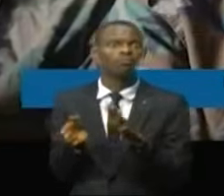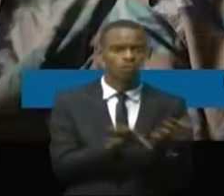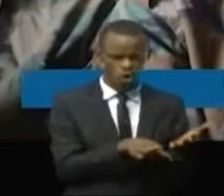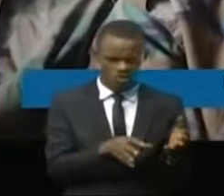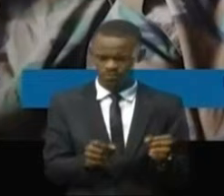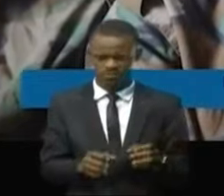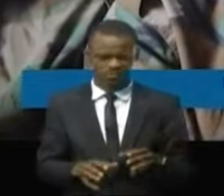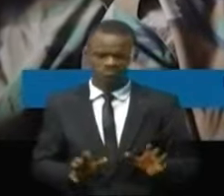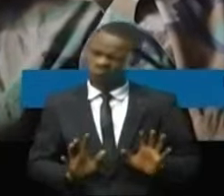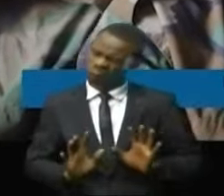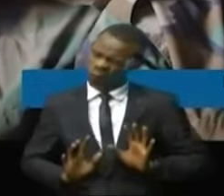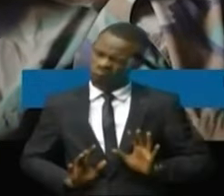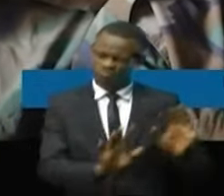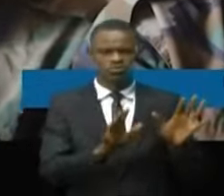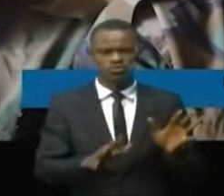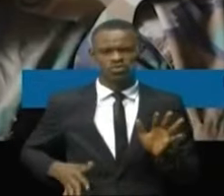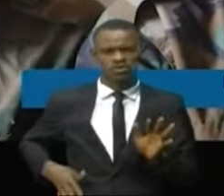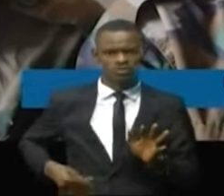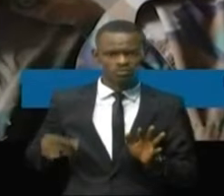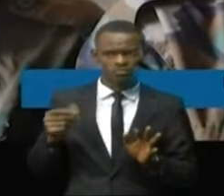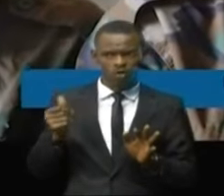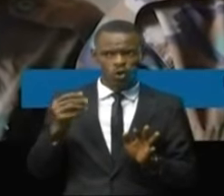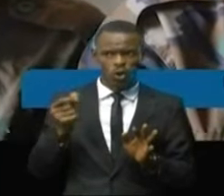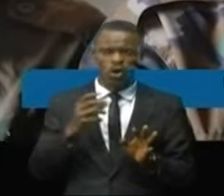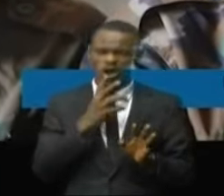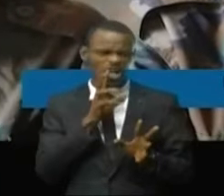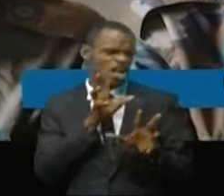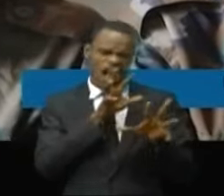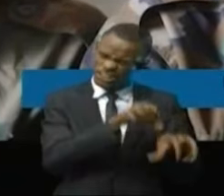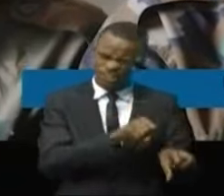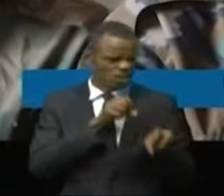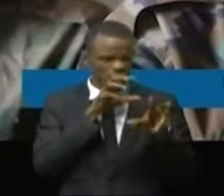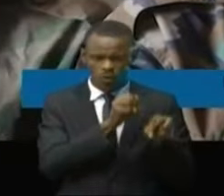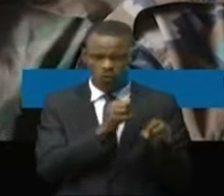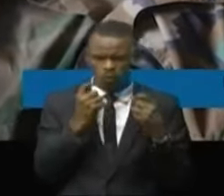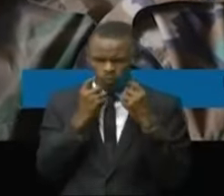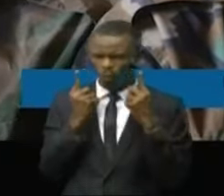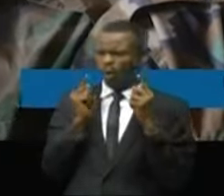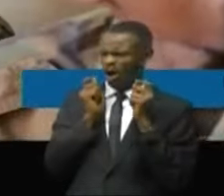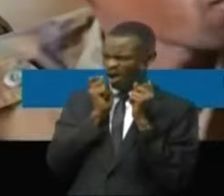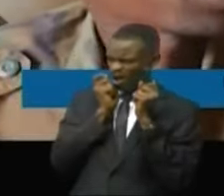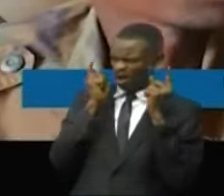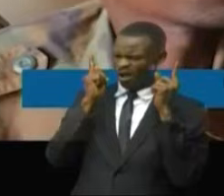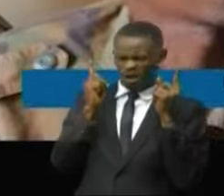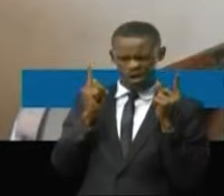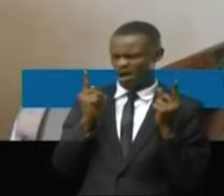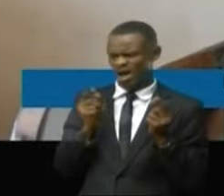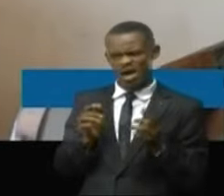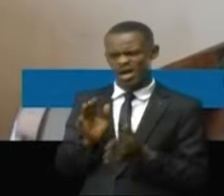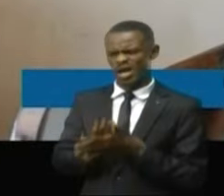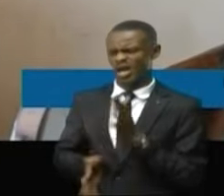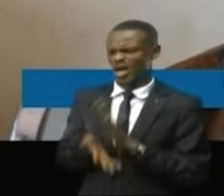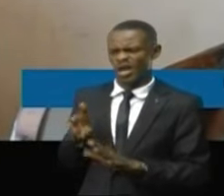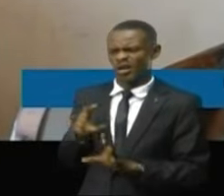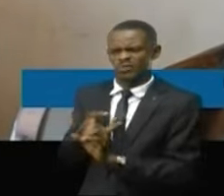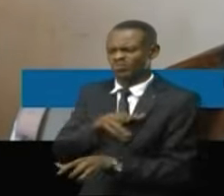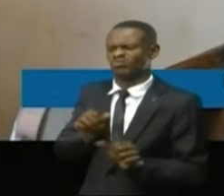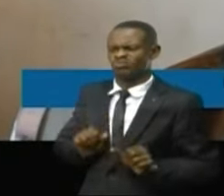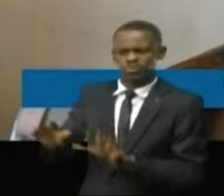lorsque j'ai vu que la situation devenait insupportable dans la rébellion que je me suis rendu au FRDC. Toroka